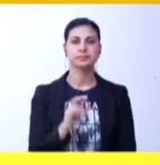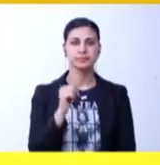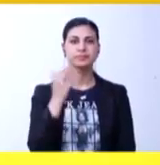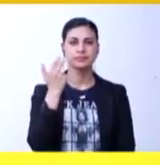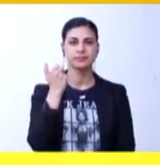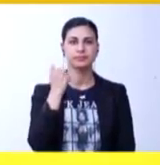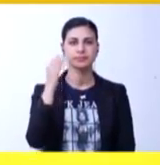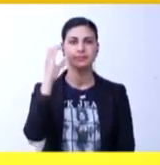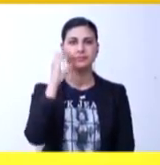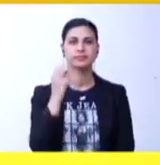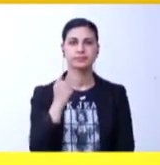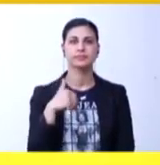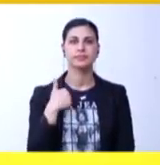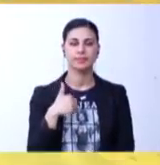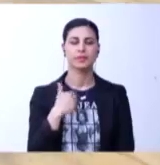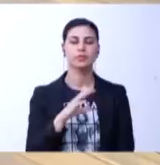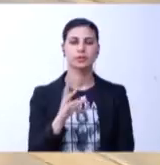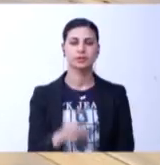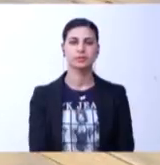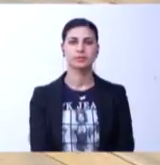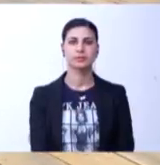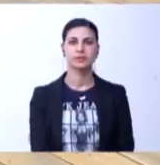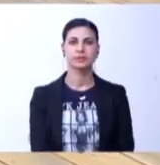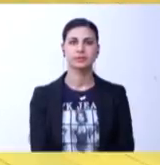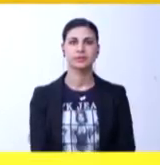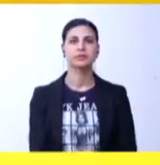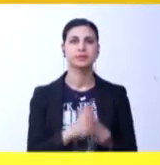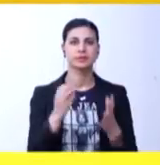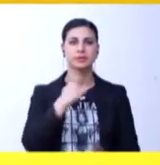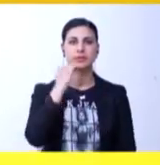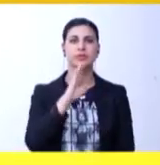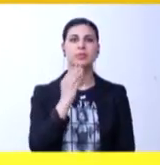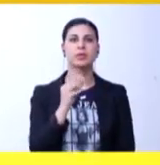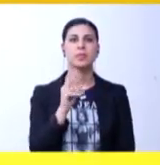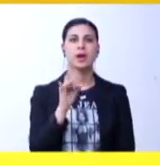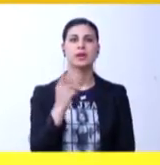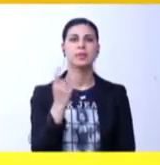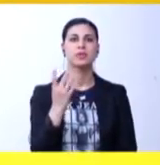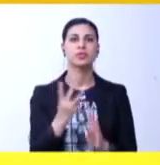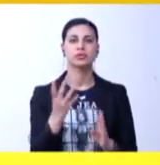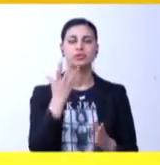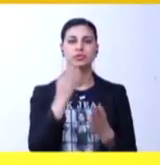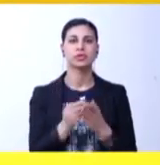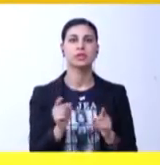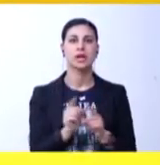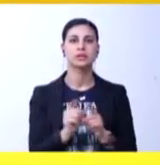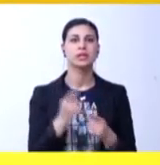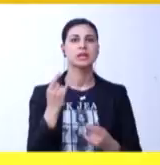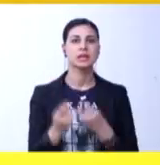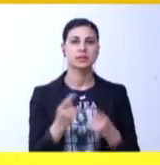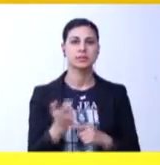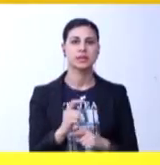დიახ, ისმის თქვენი ხმა, დილა მშვიდობისა. დილა მშვიდობისა. უგრუმეს მიმაზრება, გავაწევდი მარი პირველ რიგში თქვენი ასეთი გადაცემებისთვის,